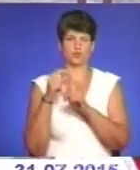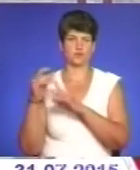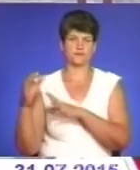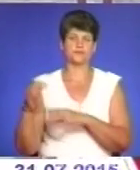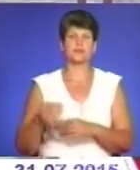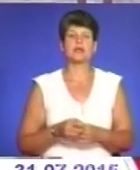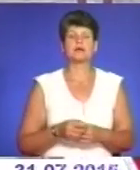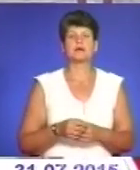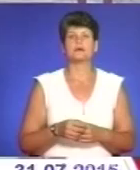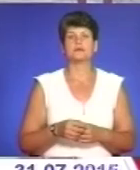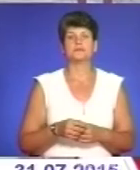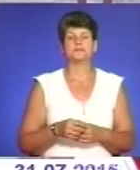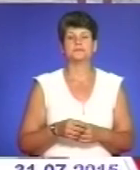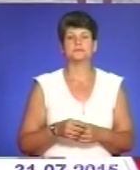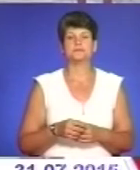Зробиться